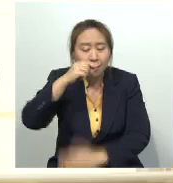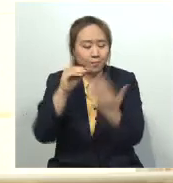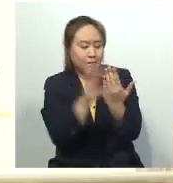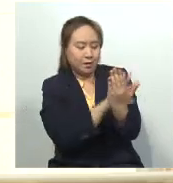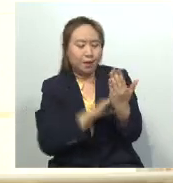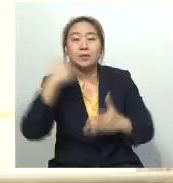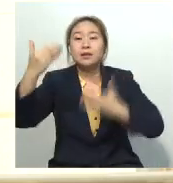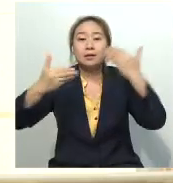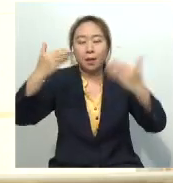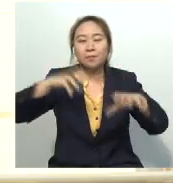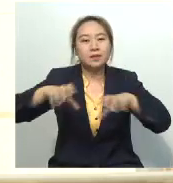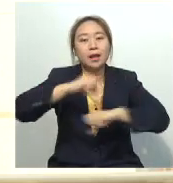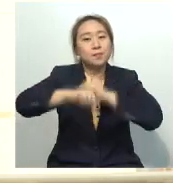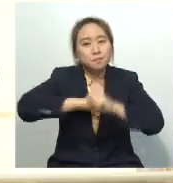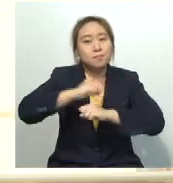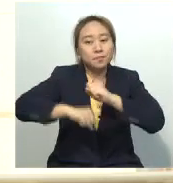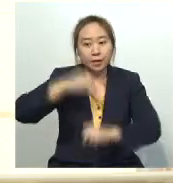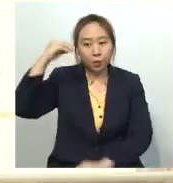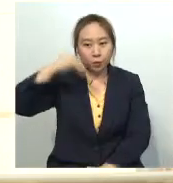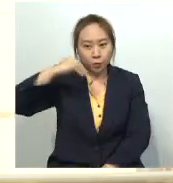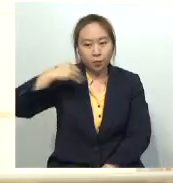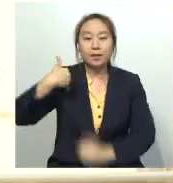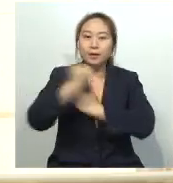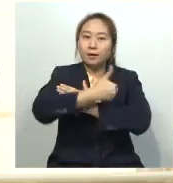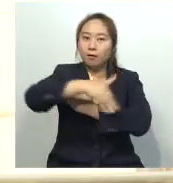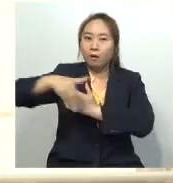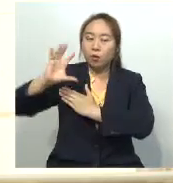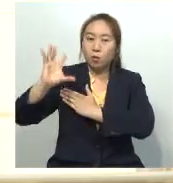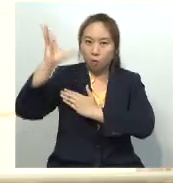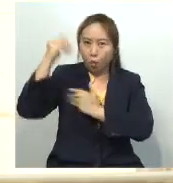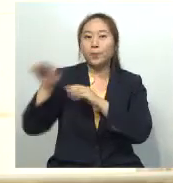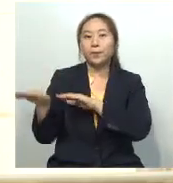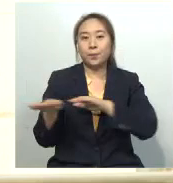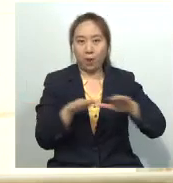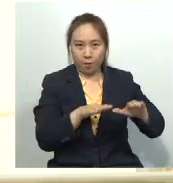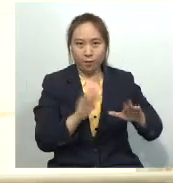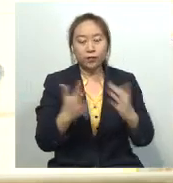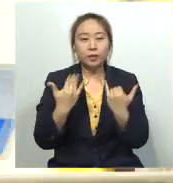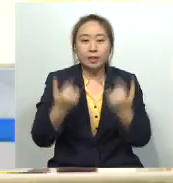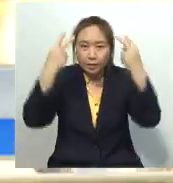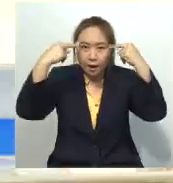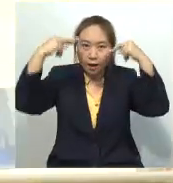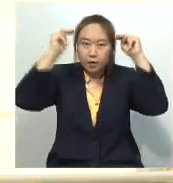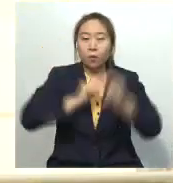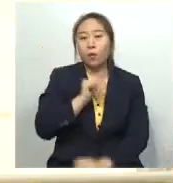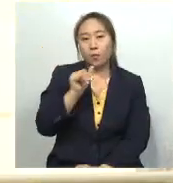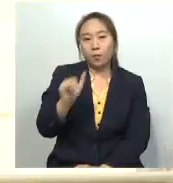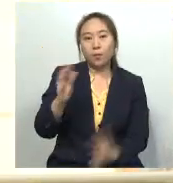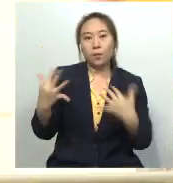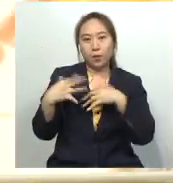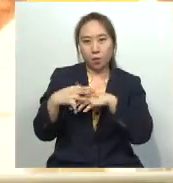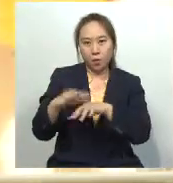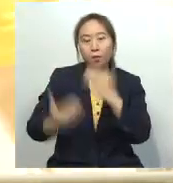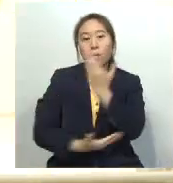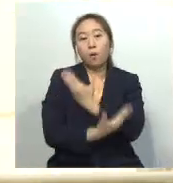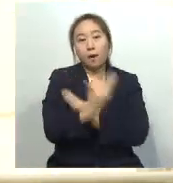ก็จัดกิจกรรมขึ้นทุกปีนะครับพร้อมกับอีกหลายประเทศทั่วโลกวันนี้ท่านนายกรัฐมนตรีนะครับเดินทางมาร่วมงานด้วยนะครับแล้วก็มีโอกา